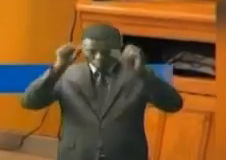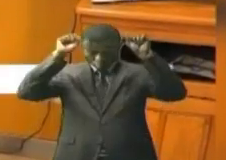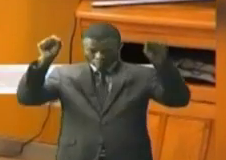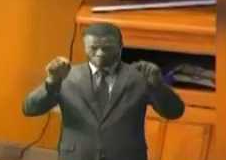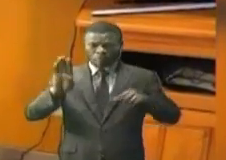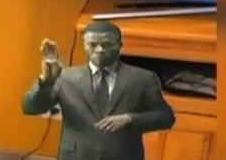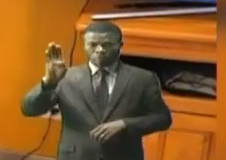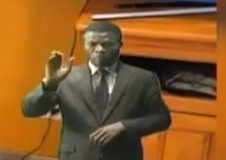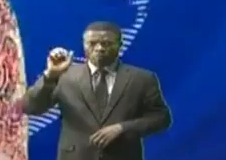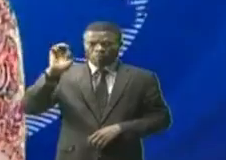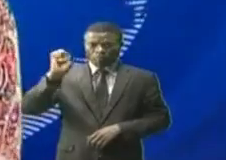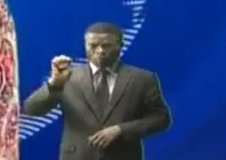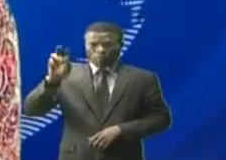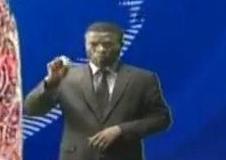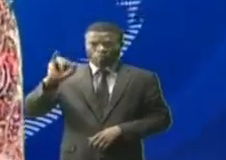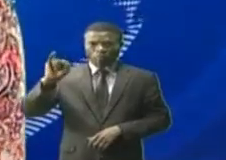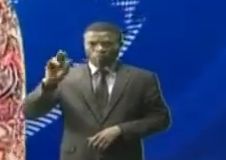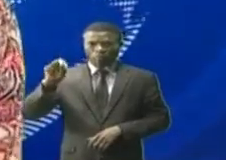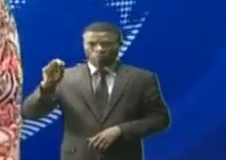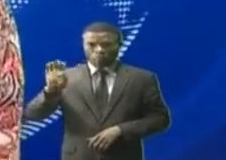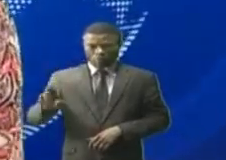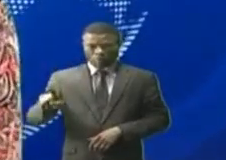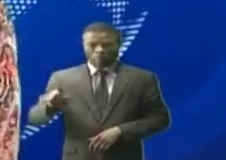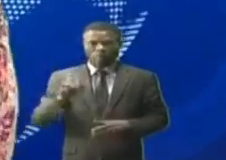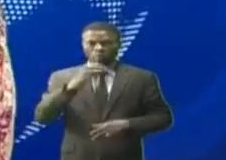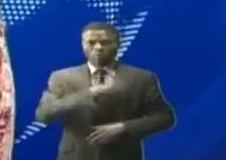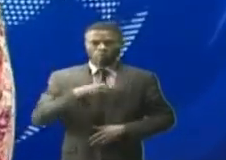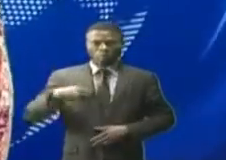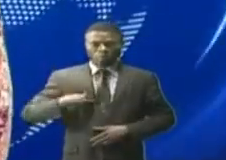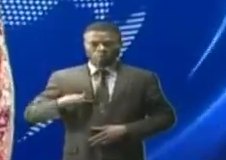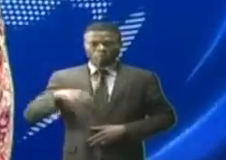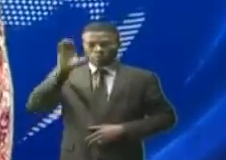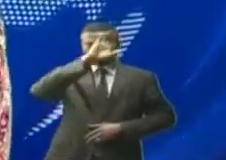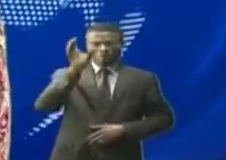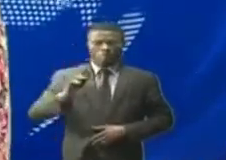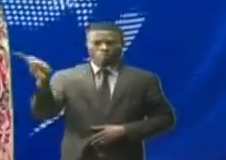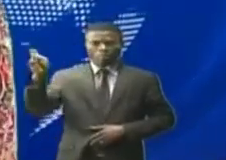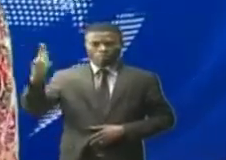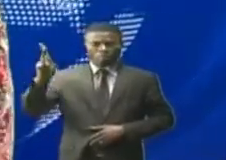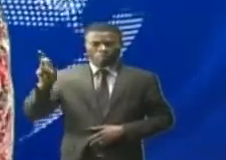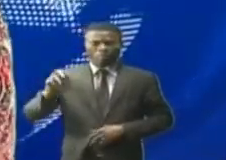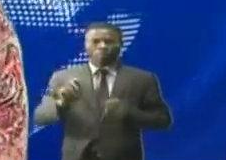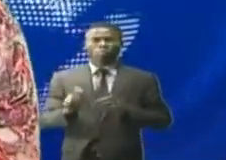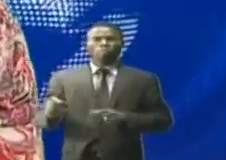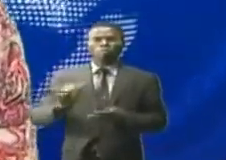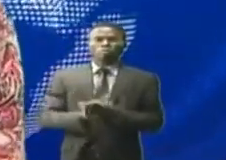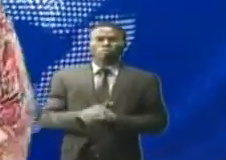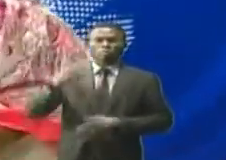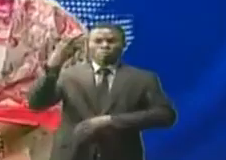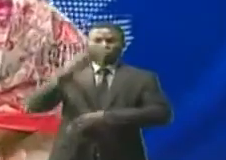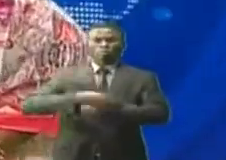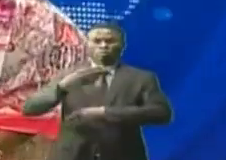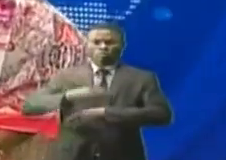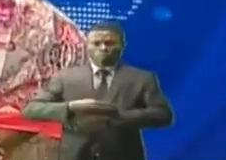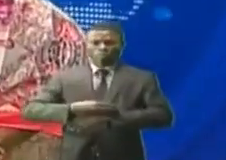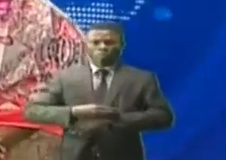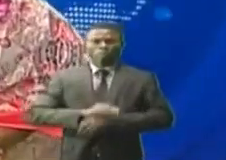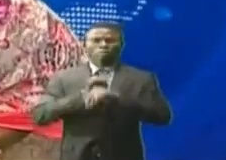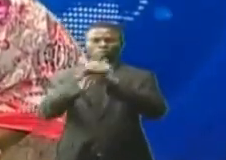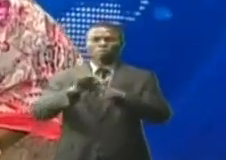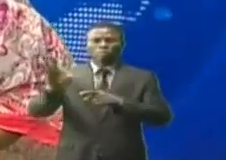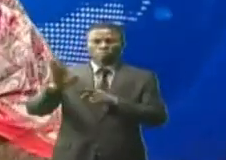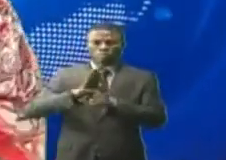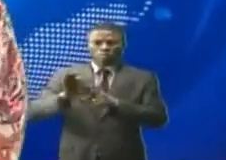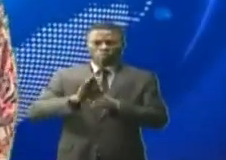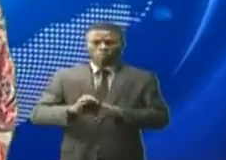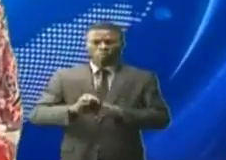béninois, Boni Yayi. Les femmes de la commune de Kalamou, dans le district du Mont Amba, ont été sensibilisées autour